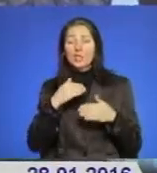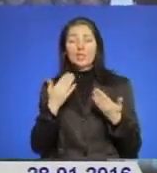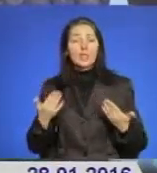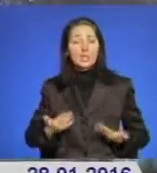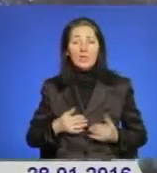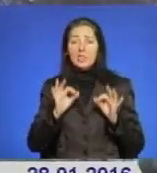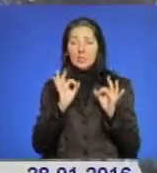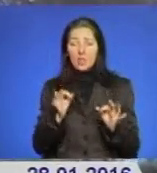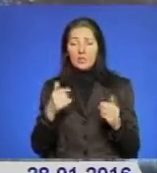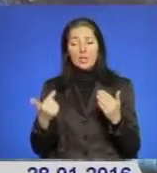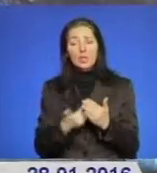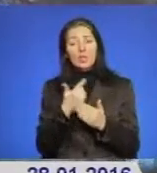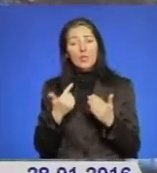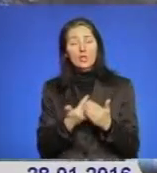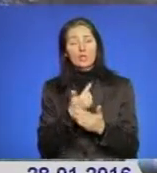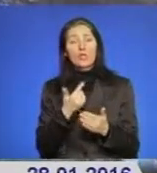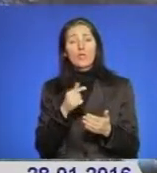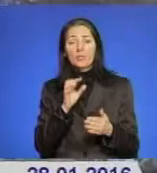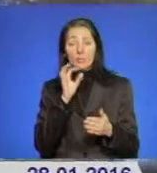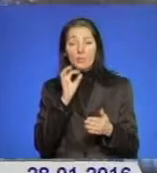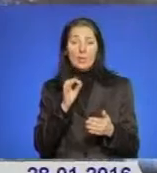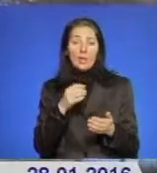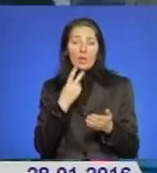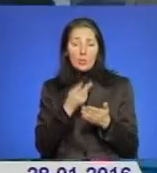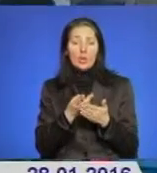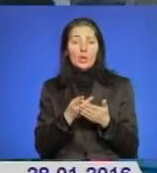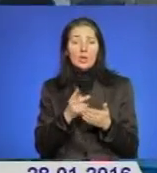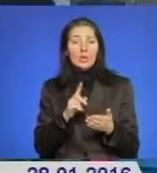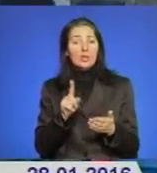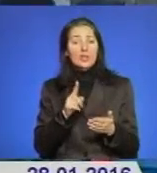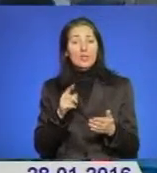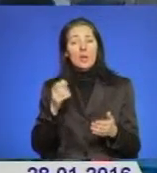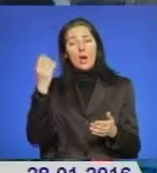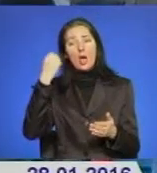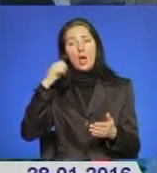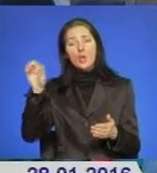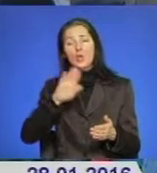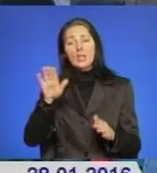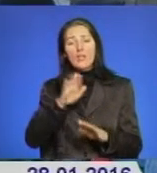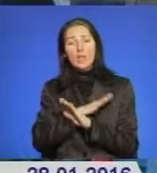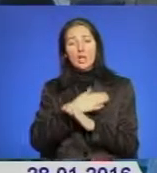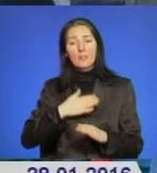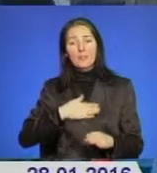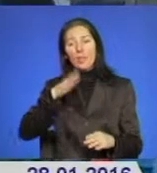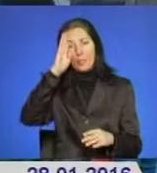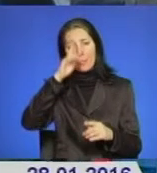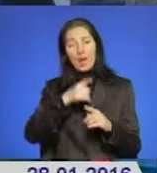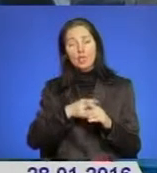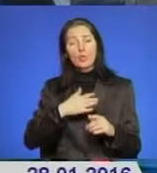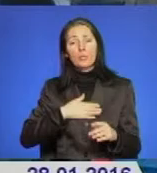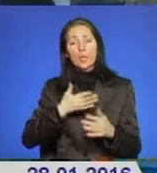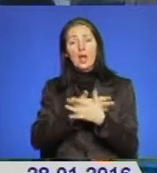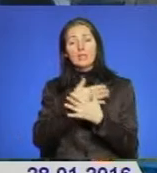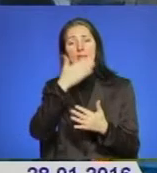справжній. Він знову і знову стверджує думку – герої не вмирають. Мій братику, мій ангел з небес, молюсь за тебе, а